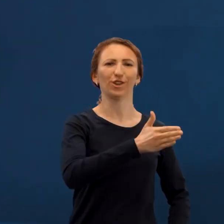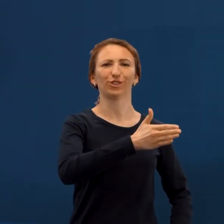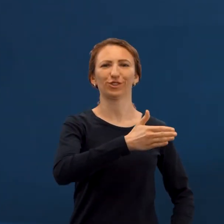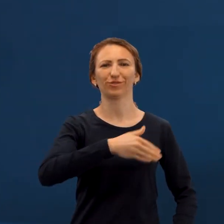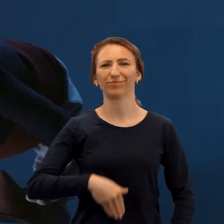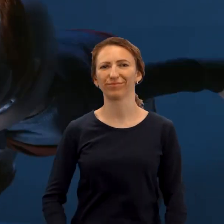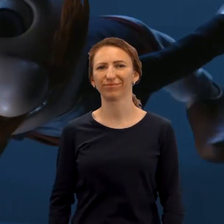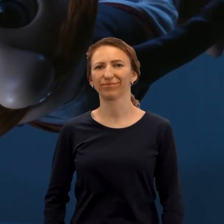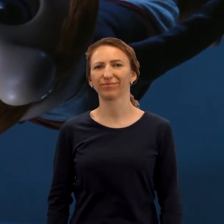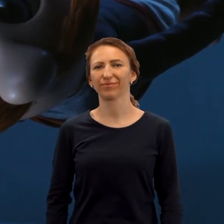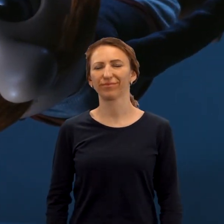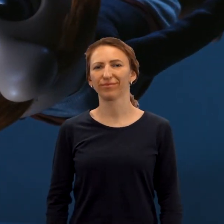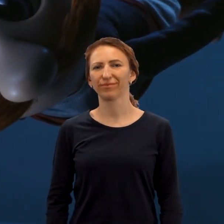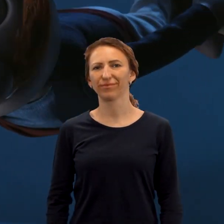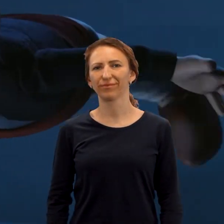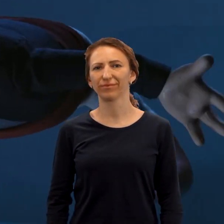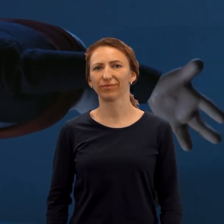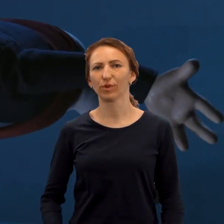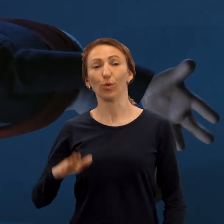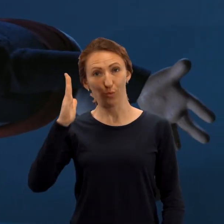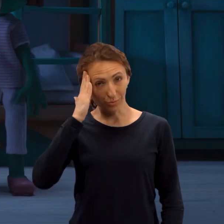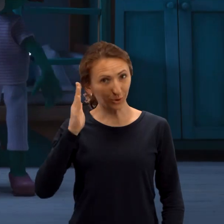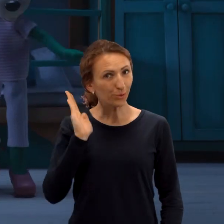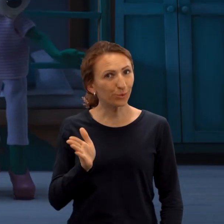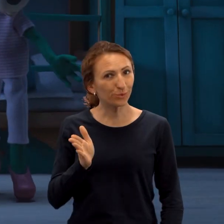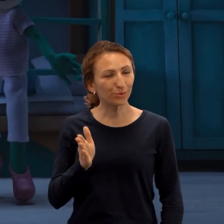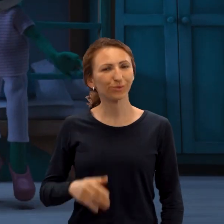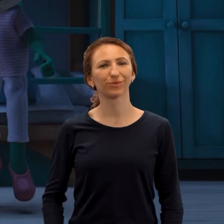umieć Już umiecie